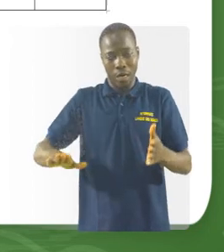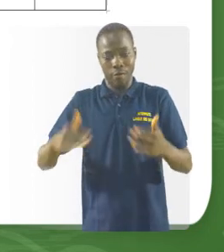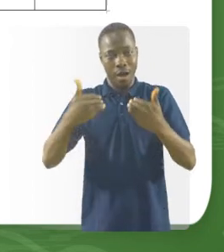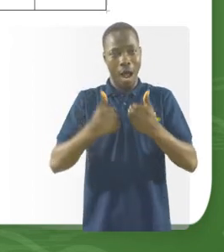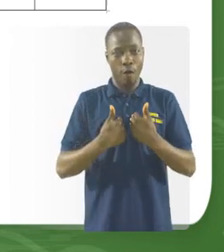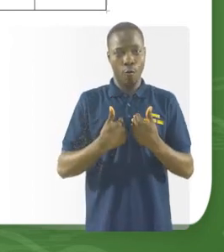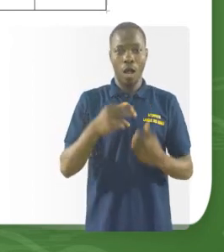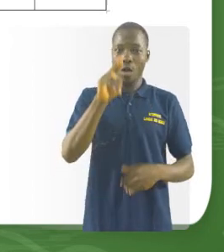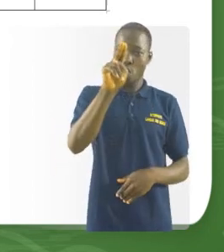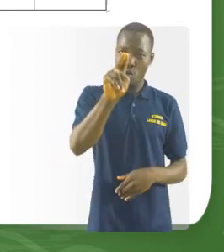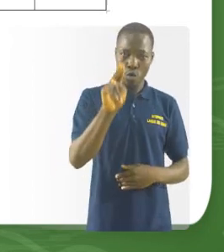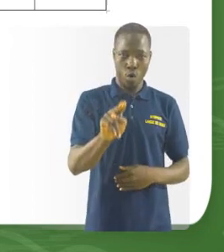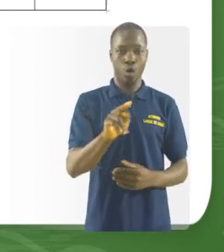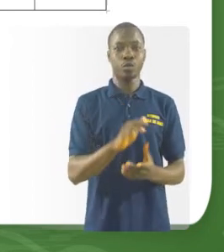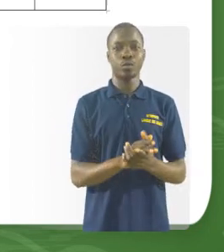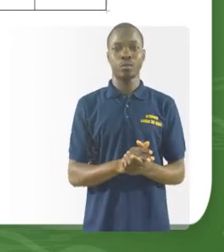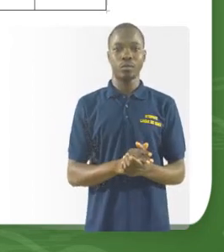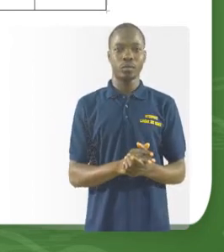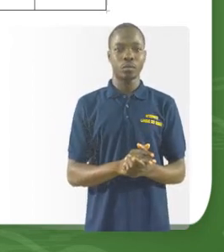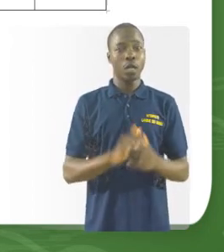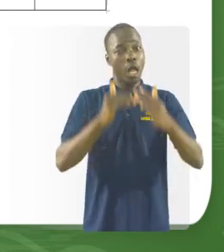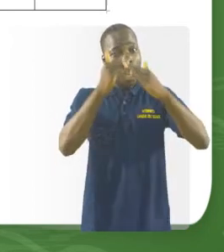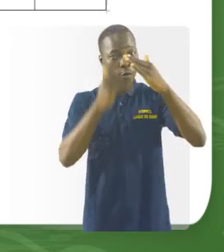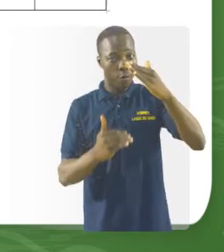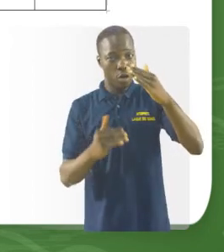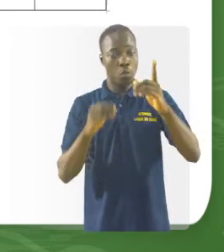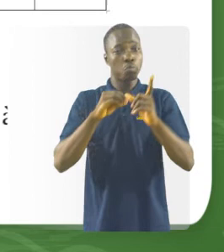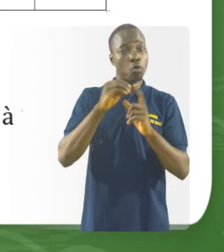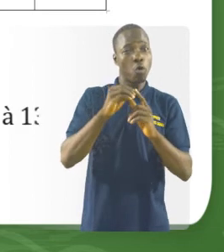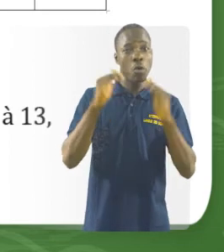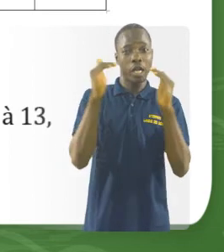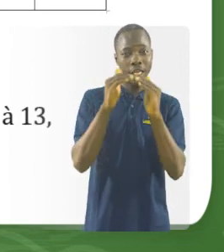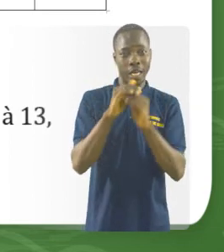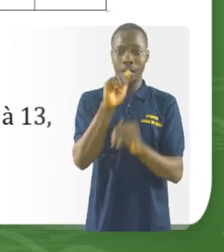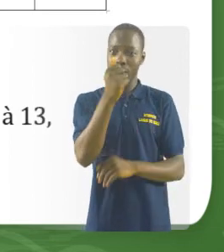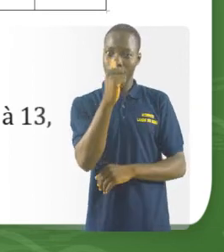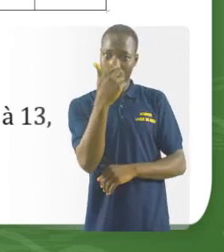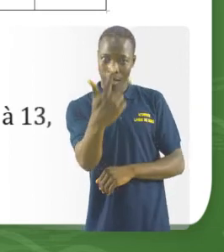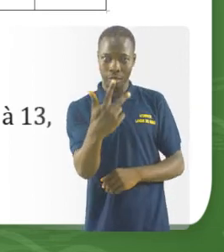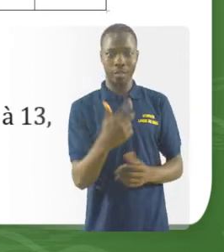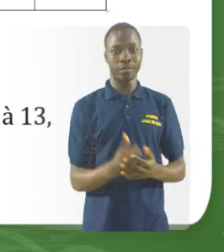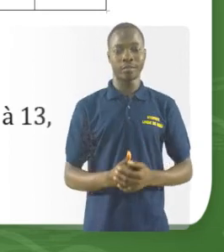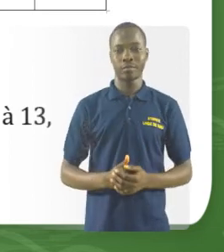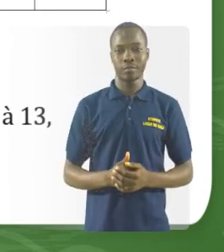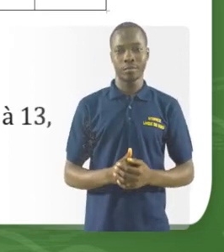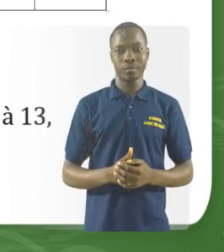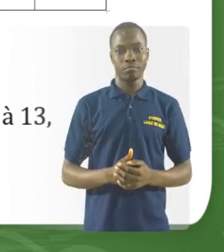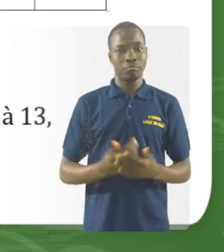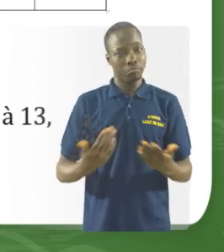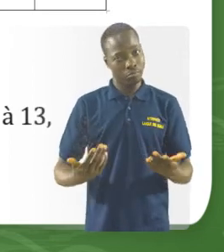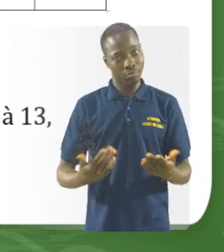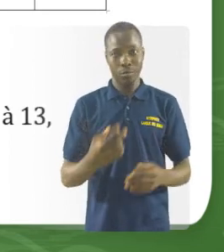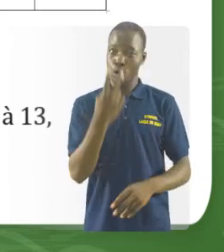ont obtenu une note inférieure ou égale à 13, c'est-à-dire